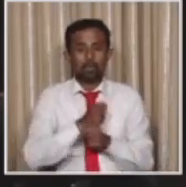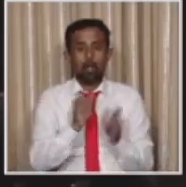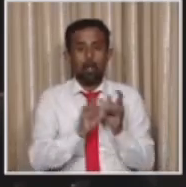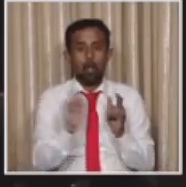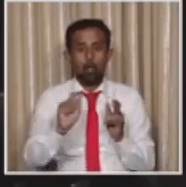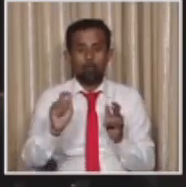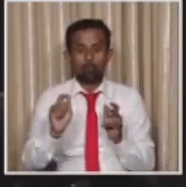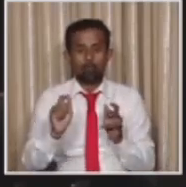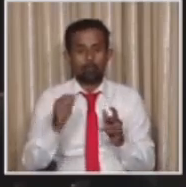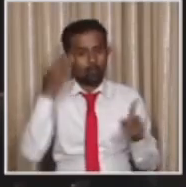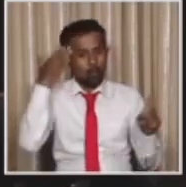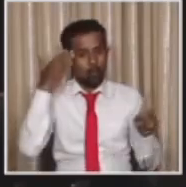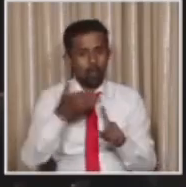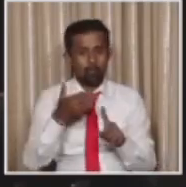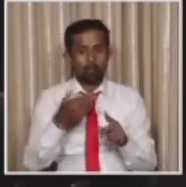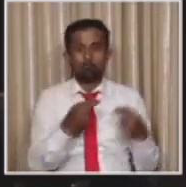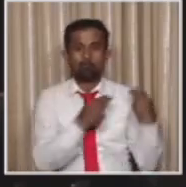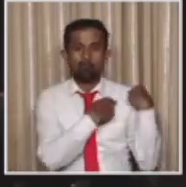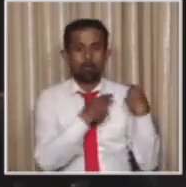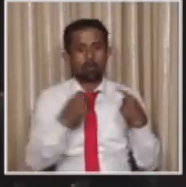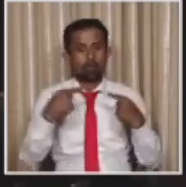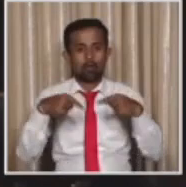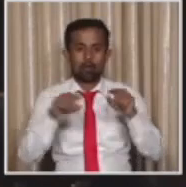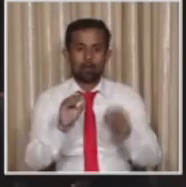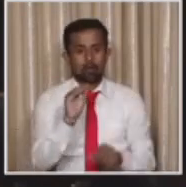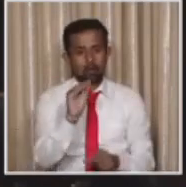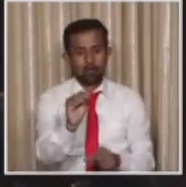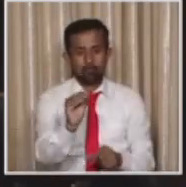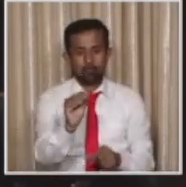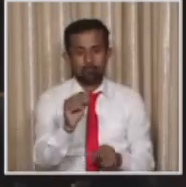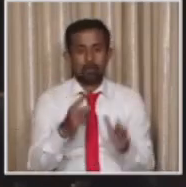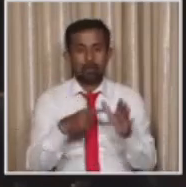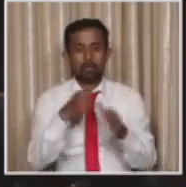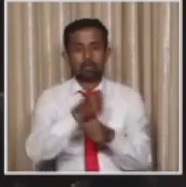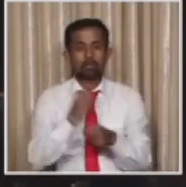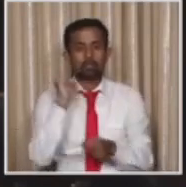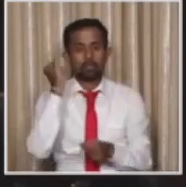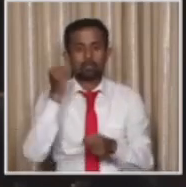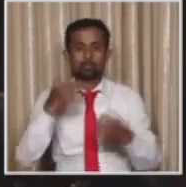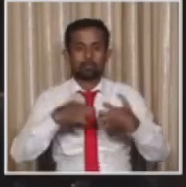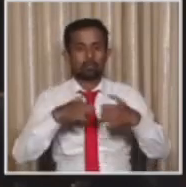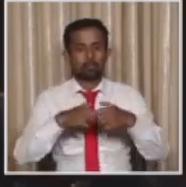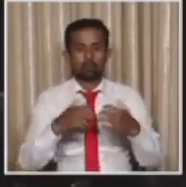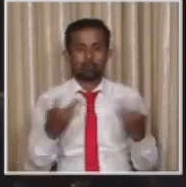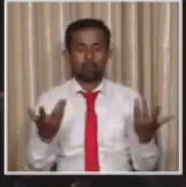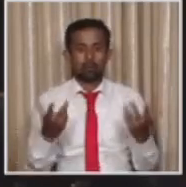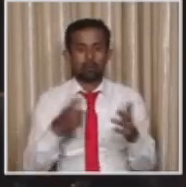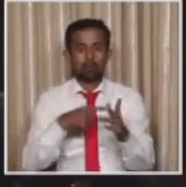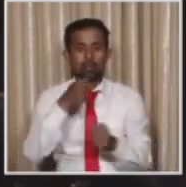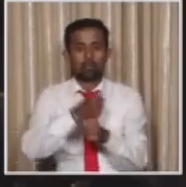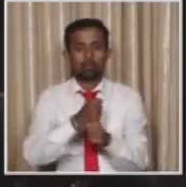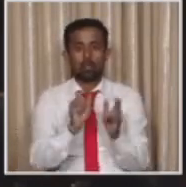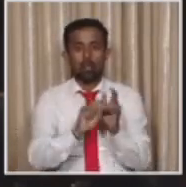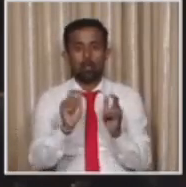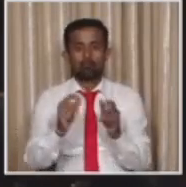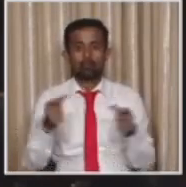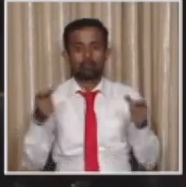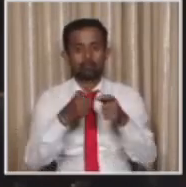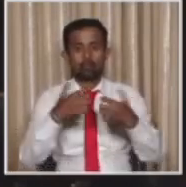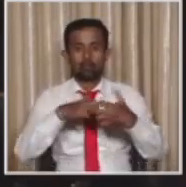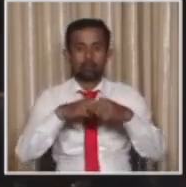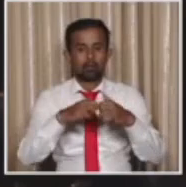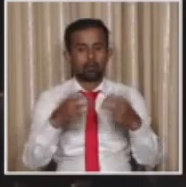මේ සම්බන්ධව එතුමාලා වකීම් බාර ගන්නවා නම් අපිට නීතිපතිතුමත් එක්ක අපිට කිසි ගැටලුවක් නැහැ. නීතිපති දෙපාර්තමේන්තුවත් එක්කත් ගැටලුවක් නැහැ.